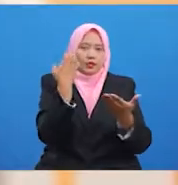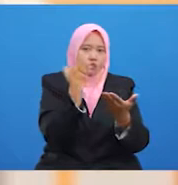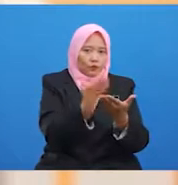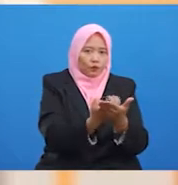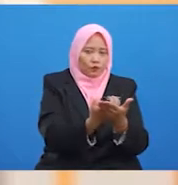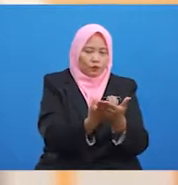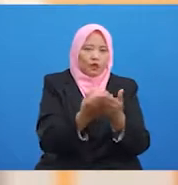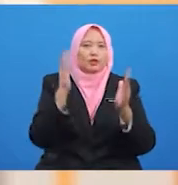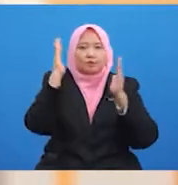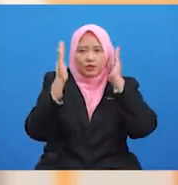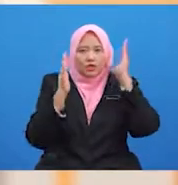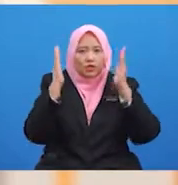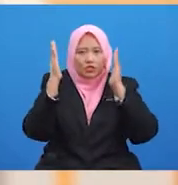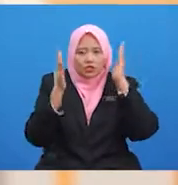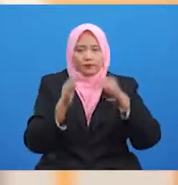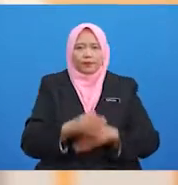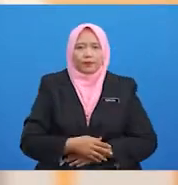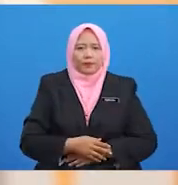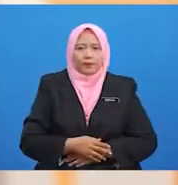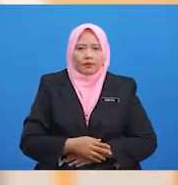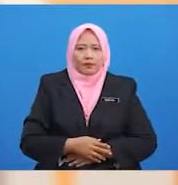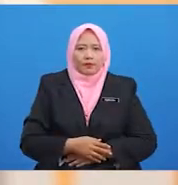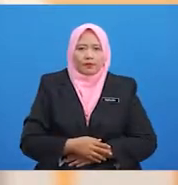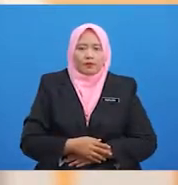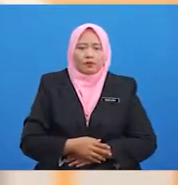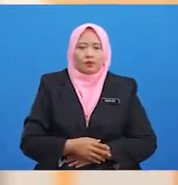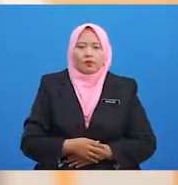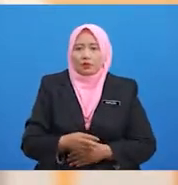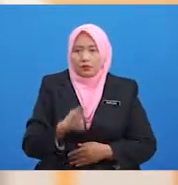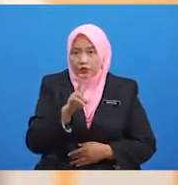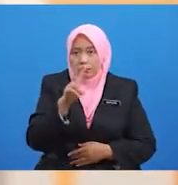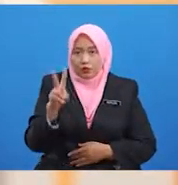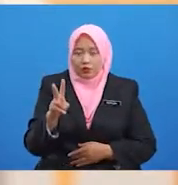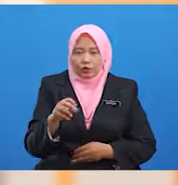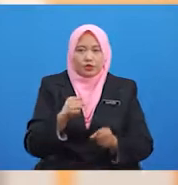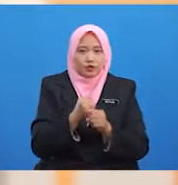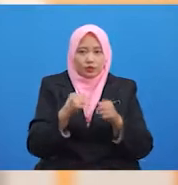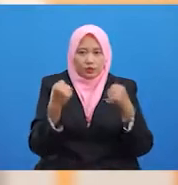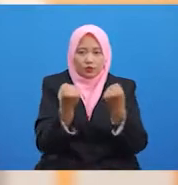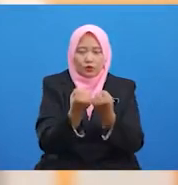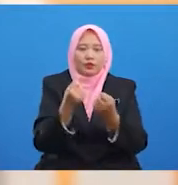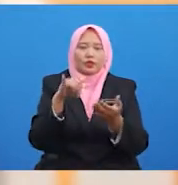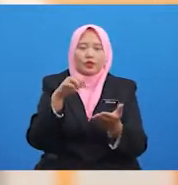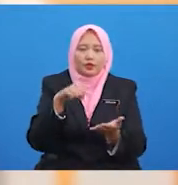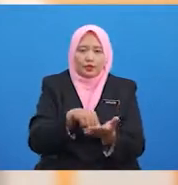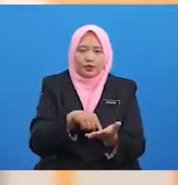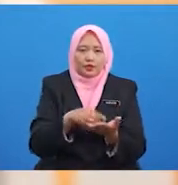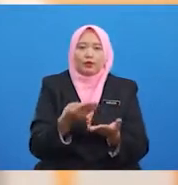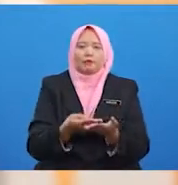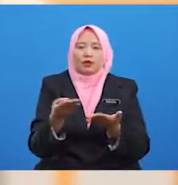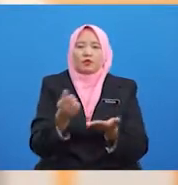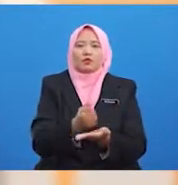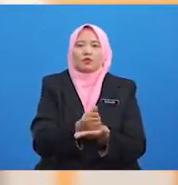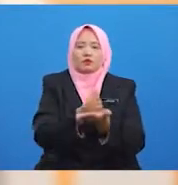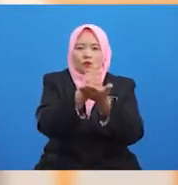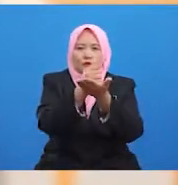Kedua-dua sektor ini memberi banyak sumbangan dalam pembangunan ekonomi negara